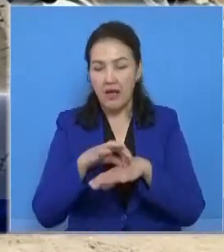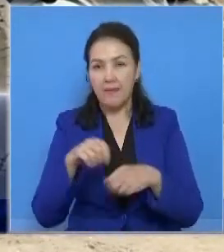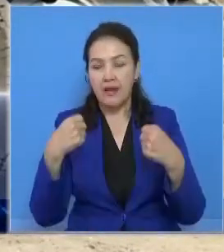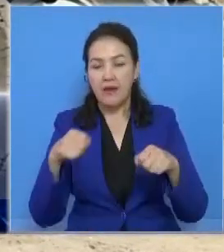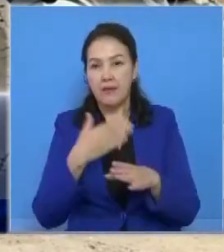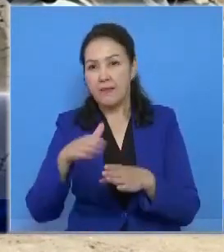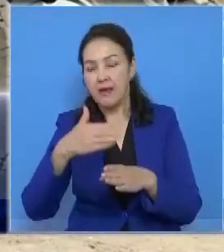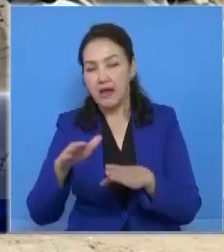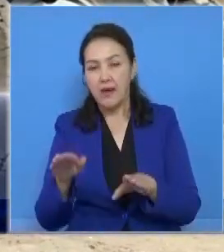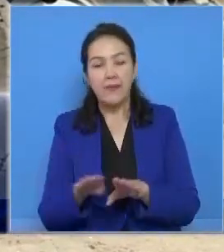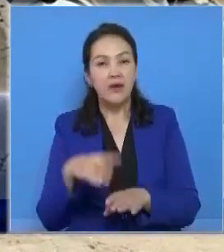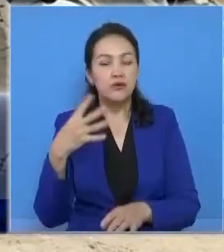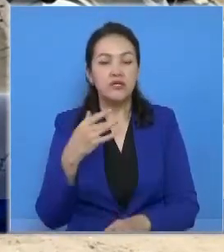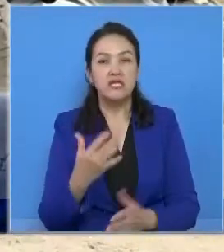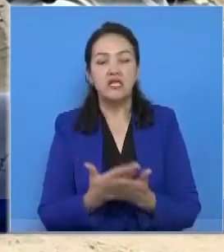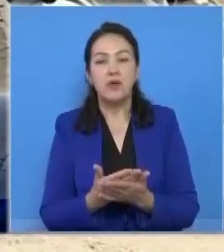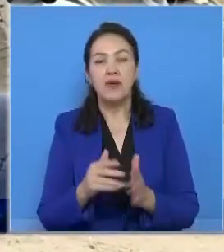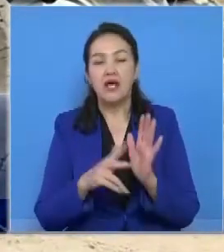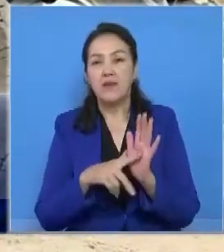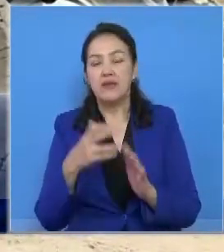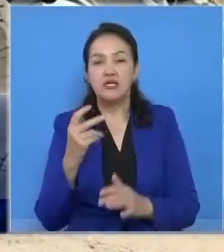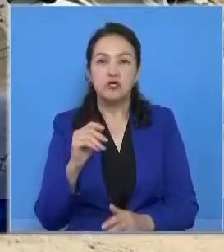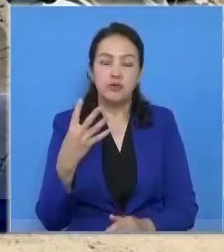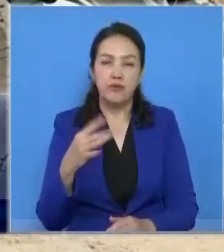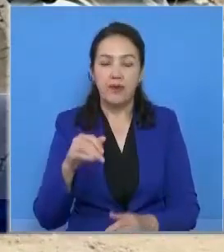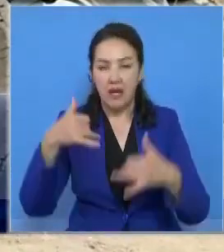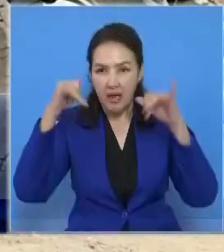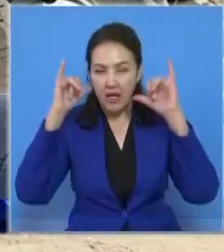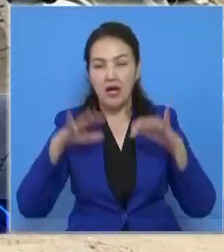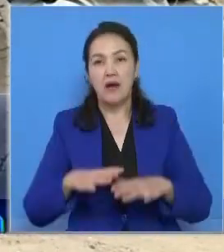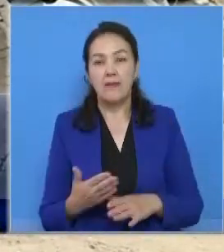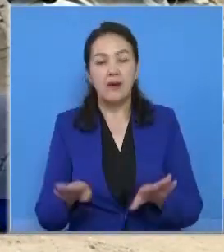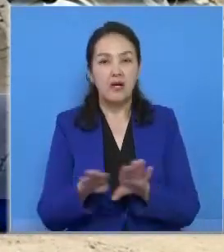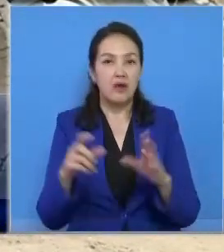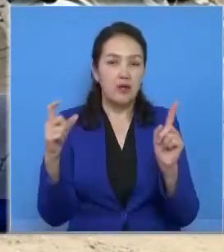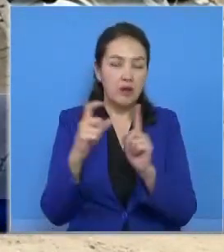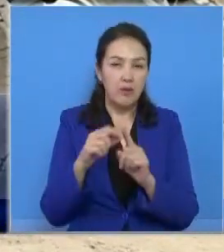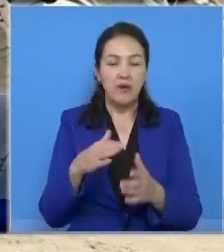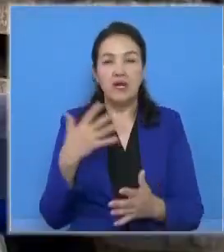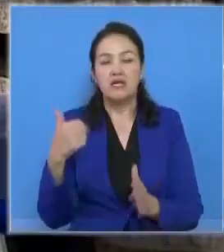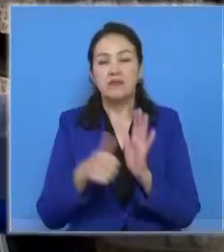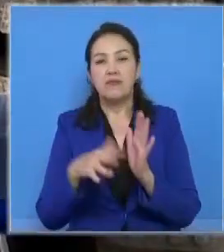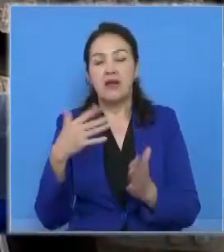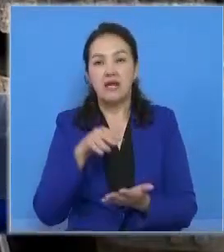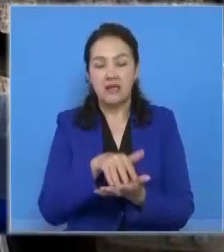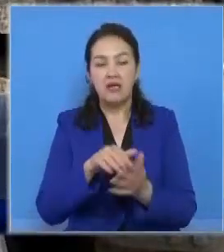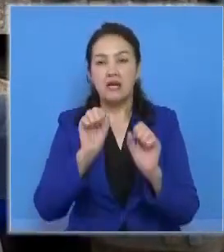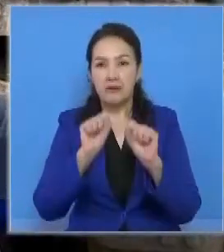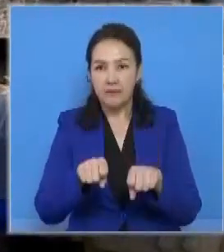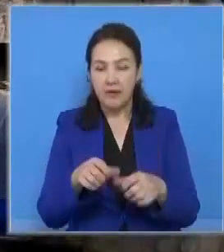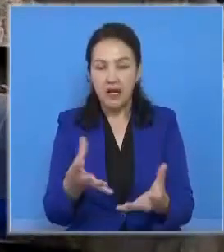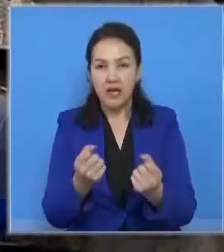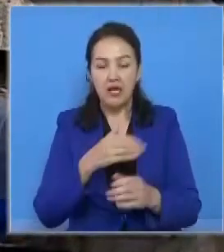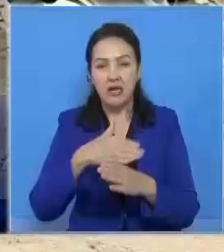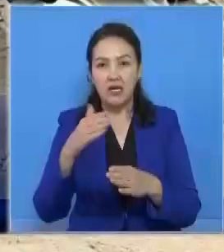товарному кредитованию. 44,7 выделили 394 головы скота. К слову, 65 заявок наших шалкарцев одобрены. Они